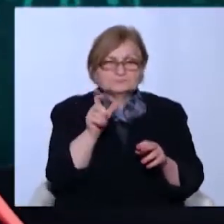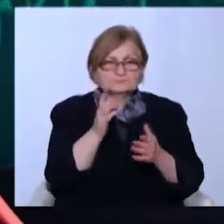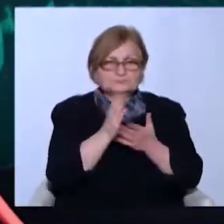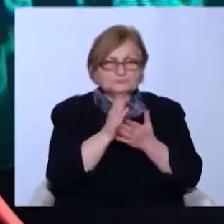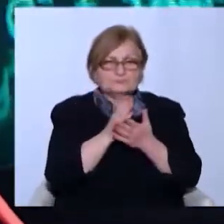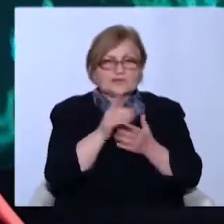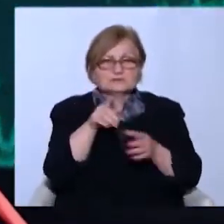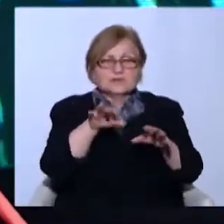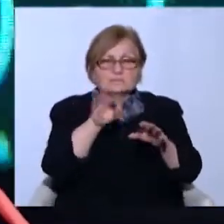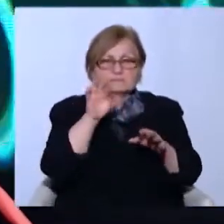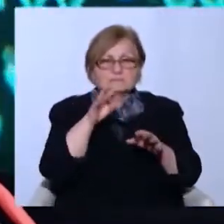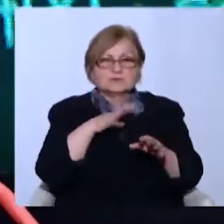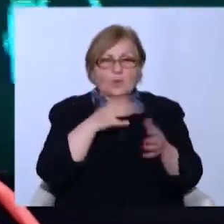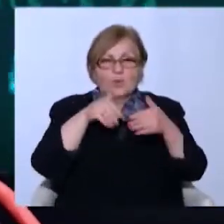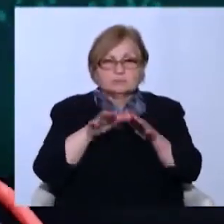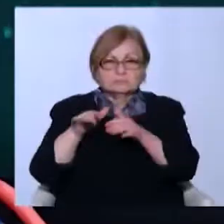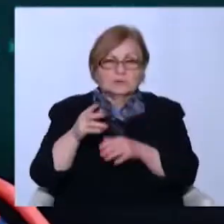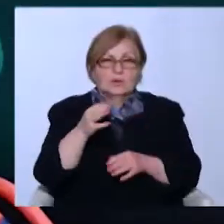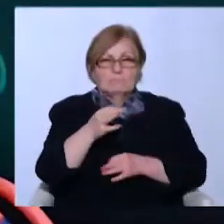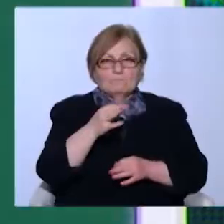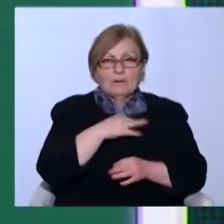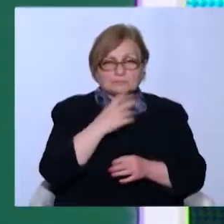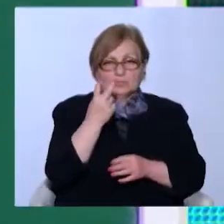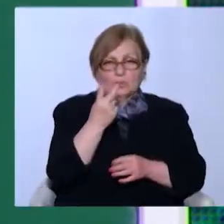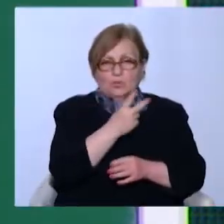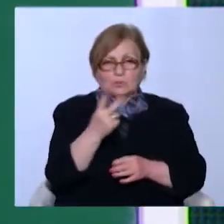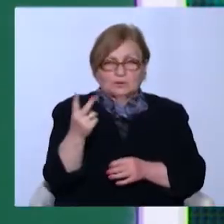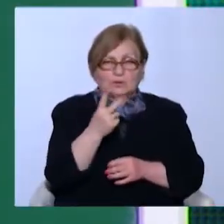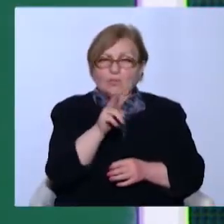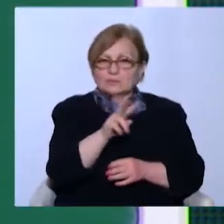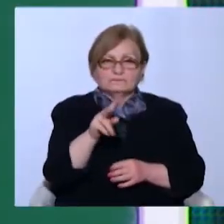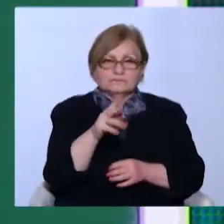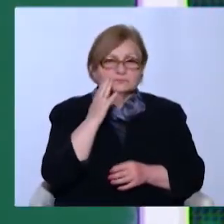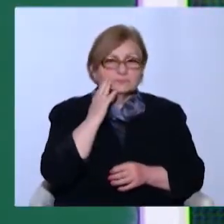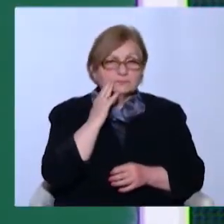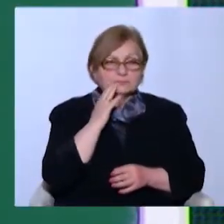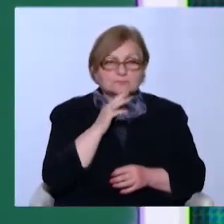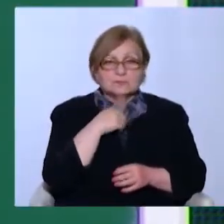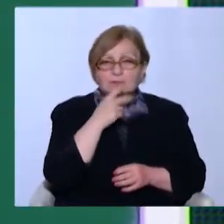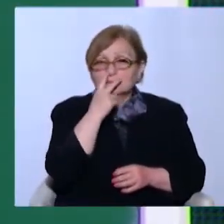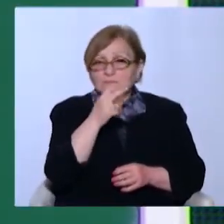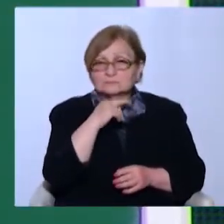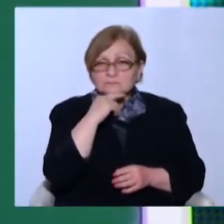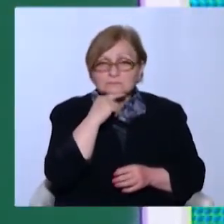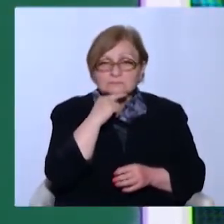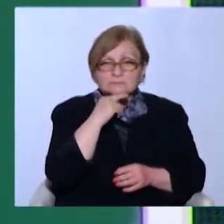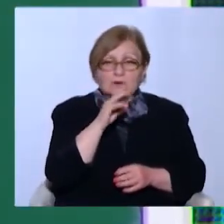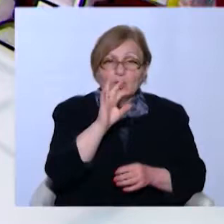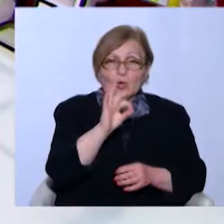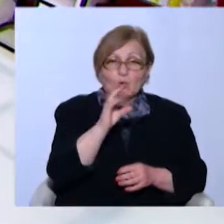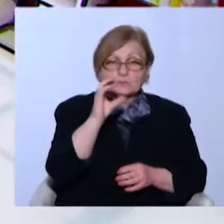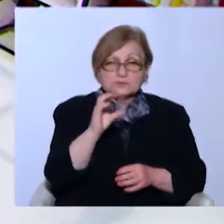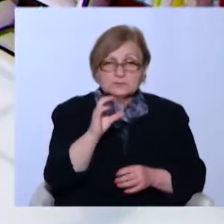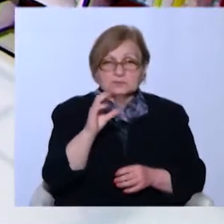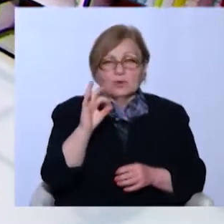ამონახსნების ორი წყვილი. ორი პასუხი მივიღეთ და ორივე სწორი არის. მოდით აქ მივაქციოთ ყურადღება, რომ OC და OB